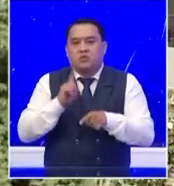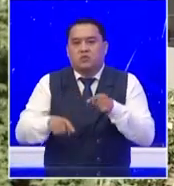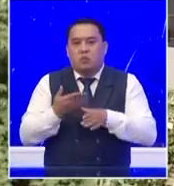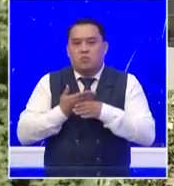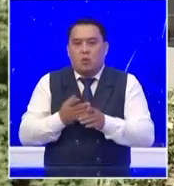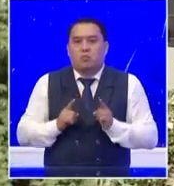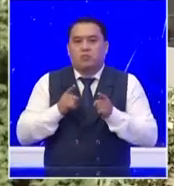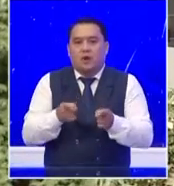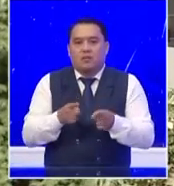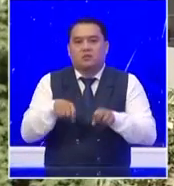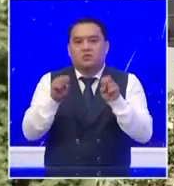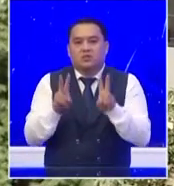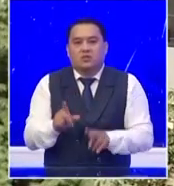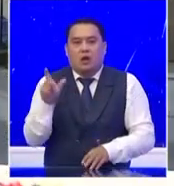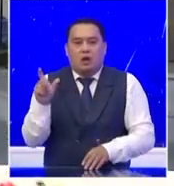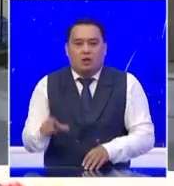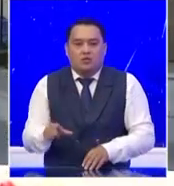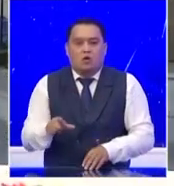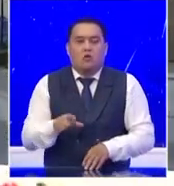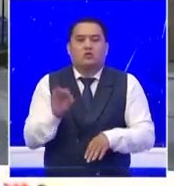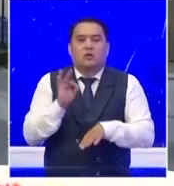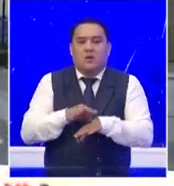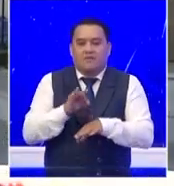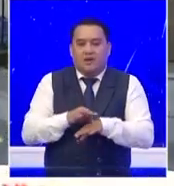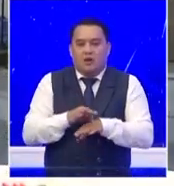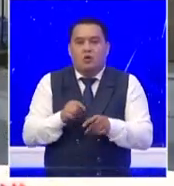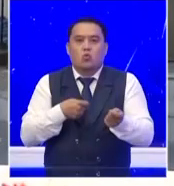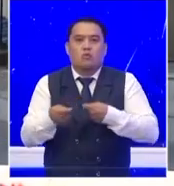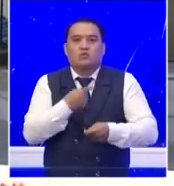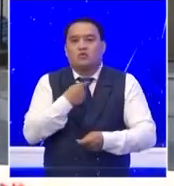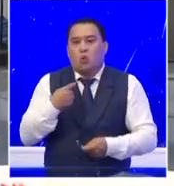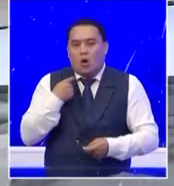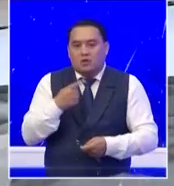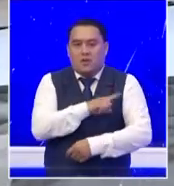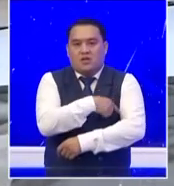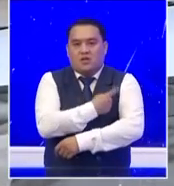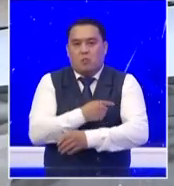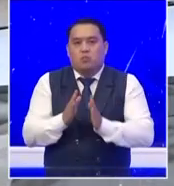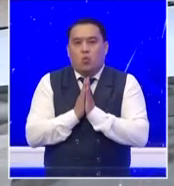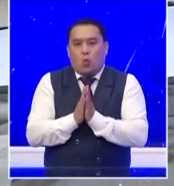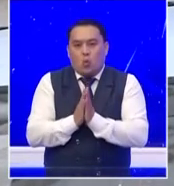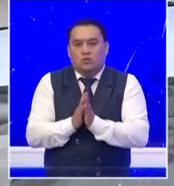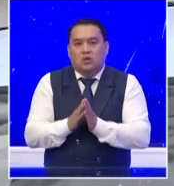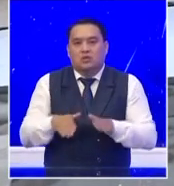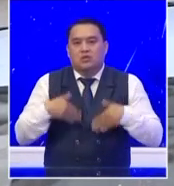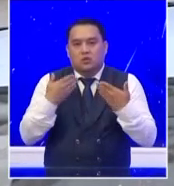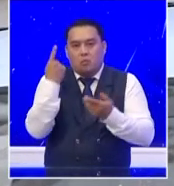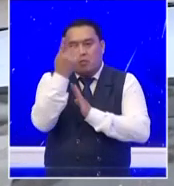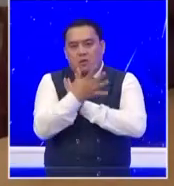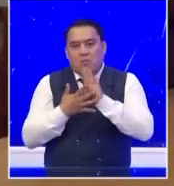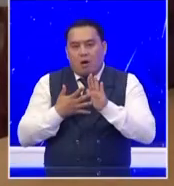или попасть на прием к специалистам, подозревая у себя COVID-19. Руководство Талдыкурганской поликлиники просит горожан